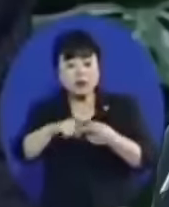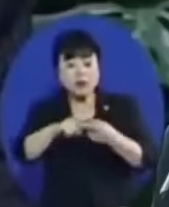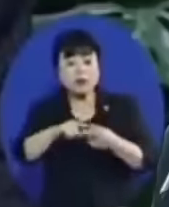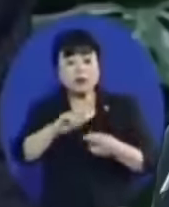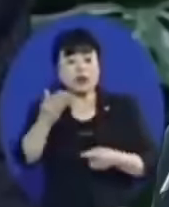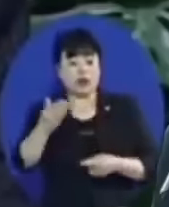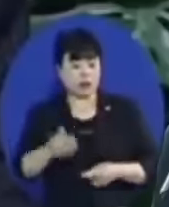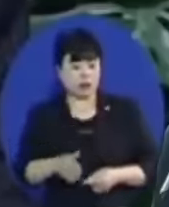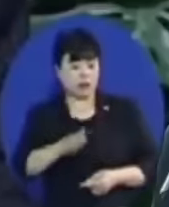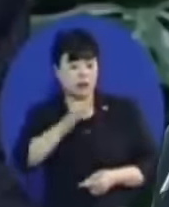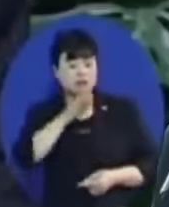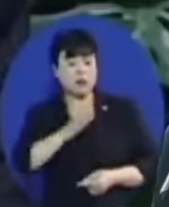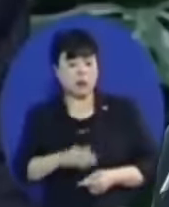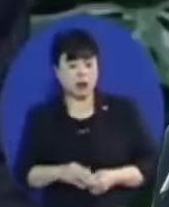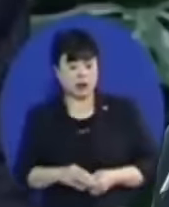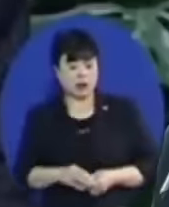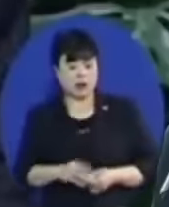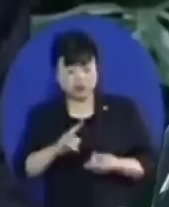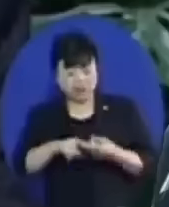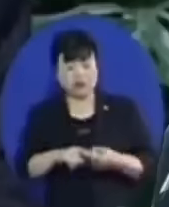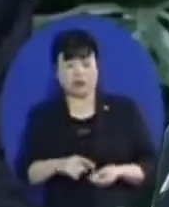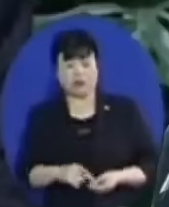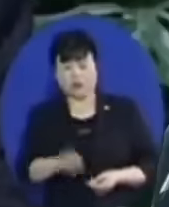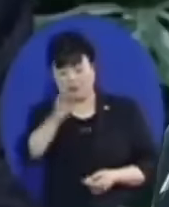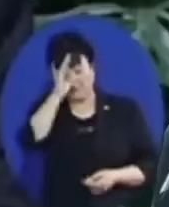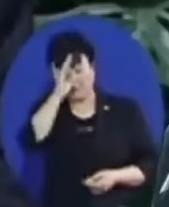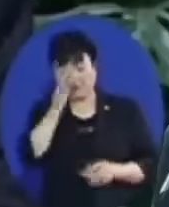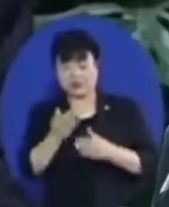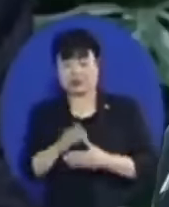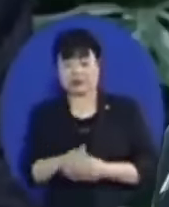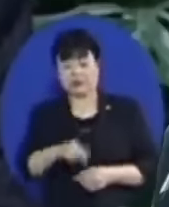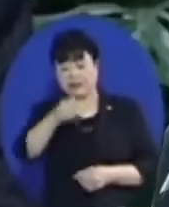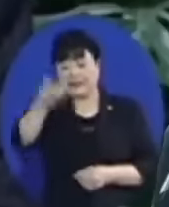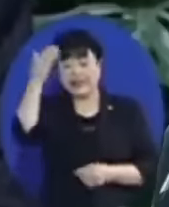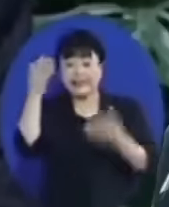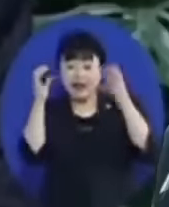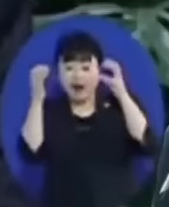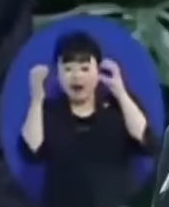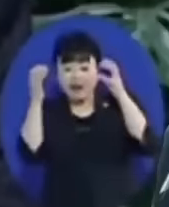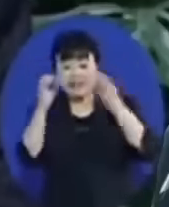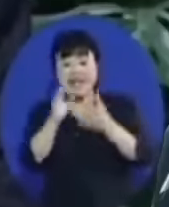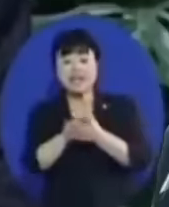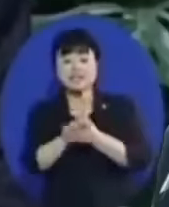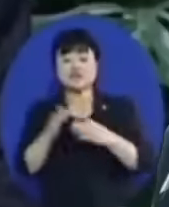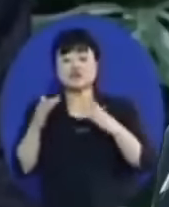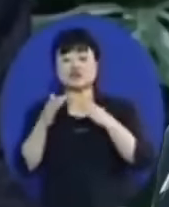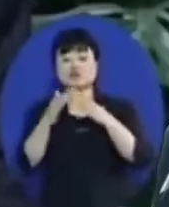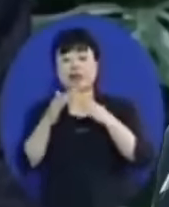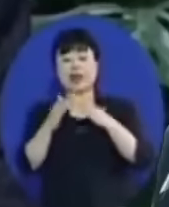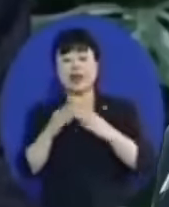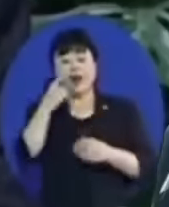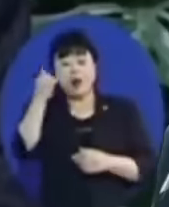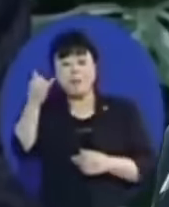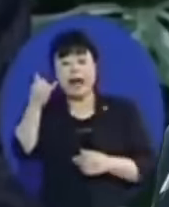그 사람은 그 길에서 벗어나지 못합니다. 옛날에 제가 어릴 때 우리 친구들 집에 가면 어머님이